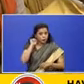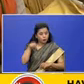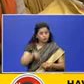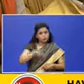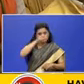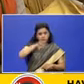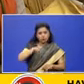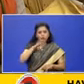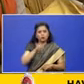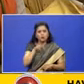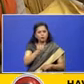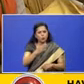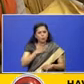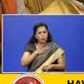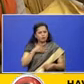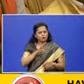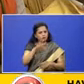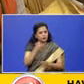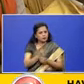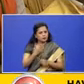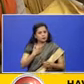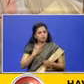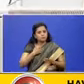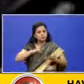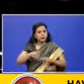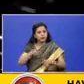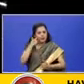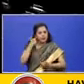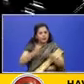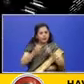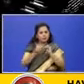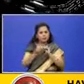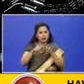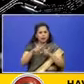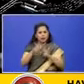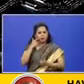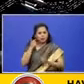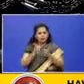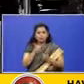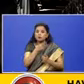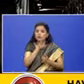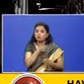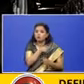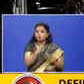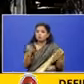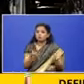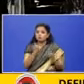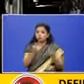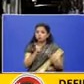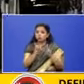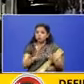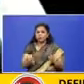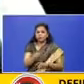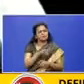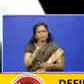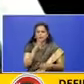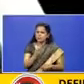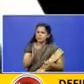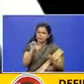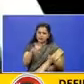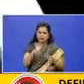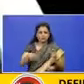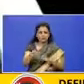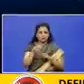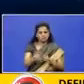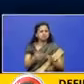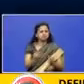भारत के स्वदेशी 5G टेस्ट बेड को तैयार करने में अग्रणी भूमिका निभाई है। निश्चित रूप से यह